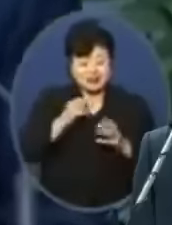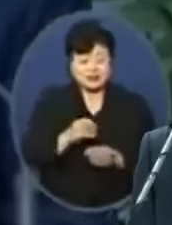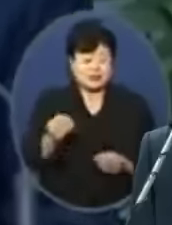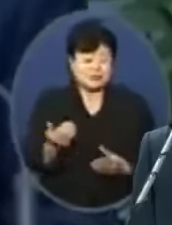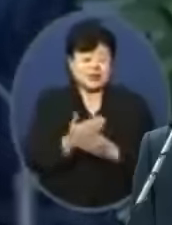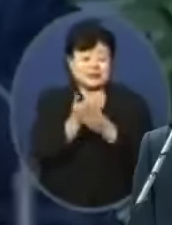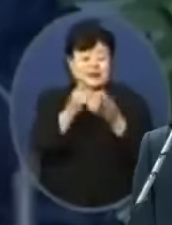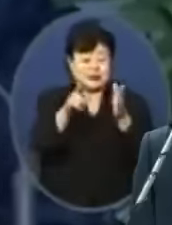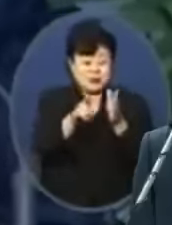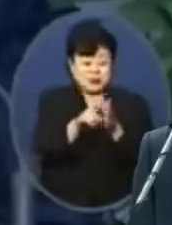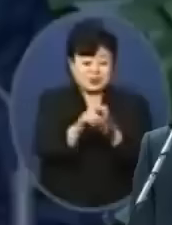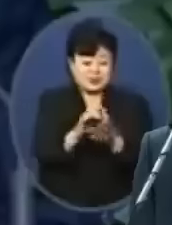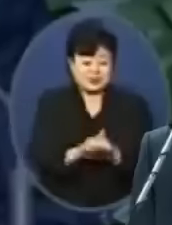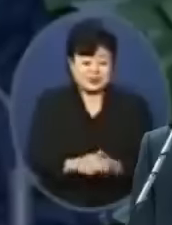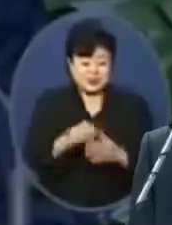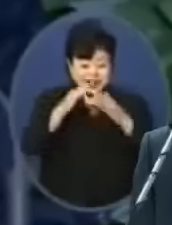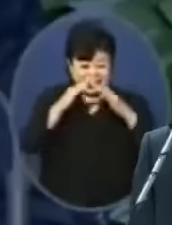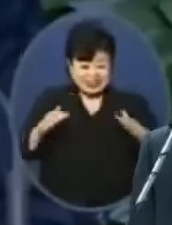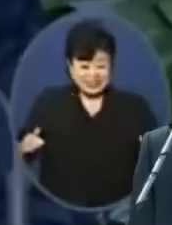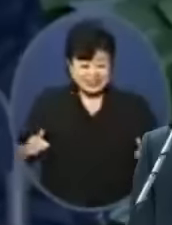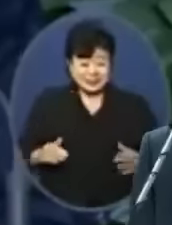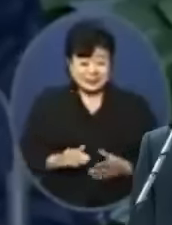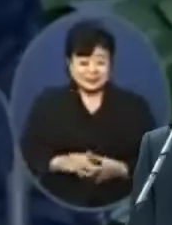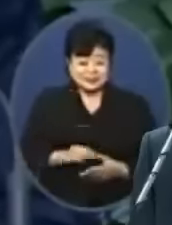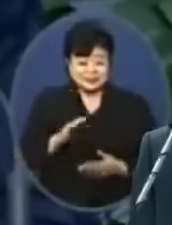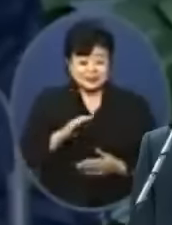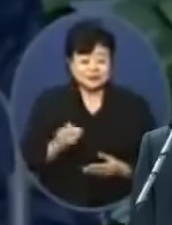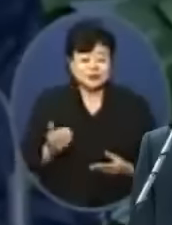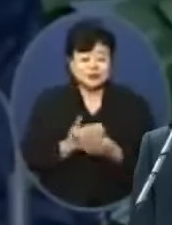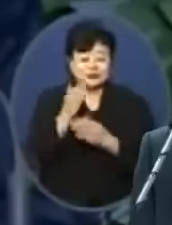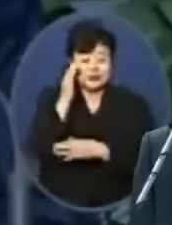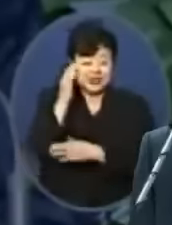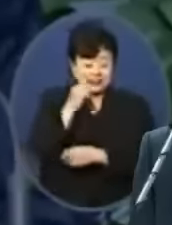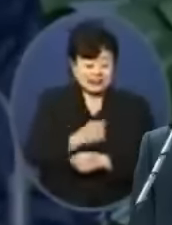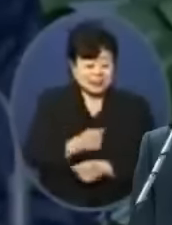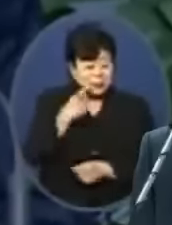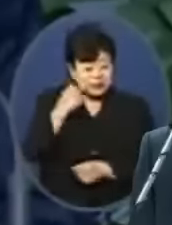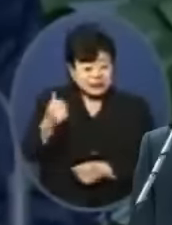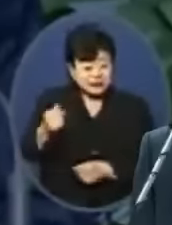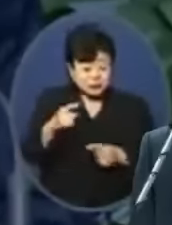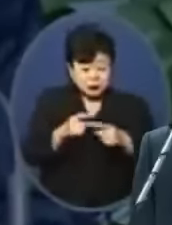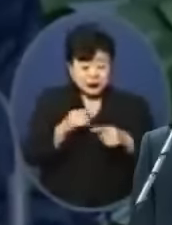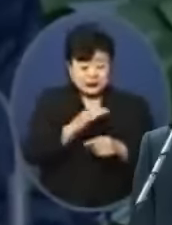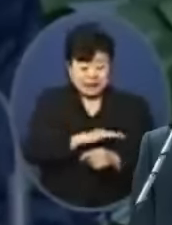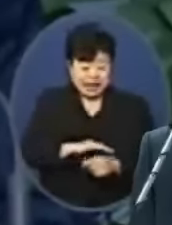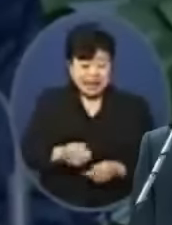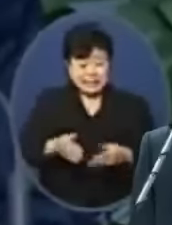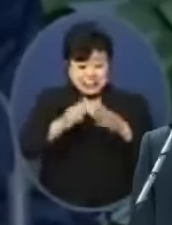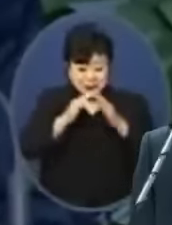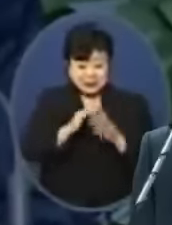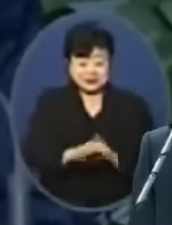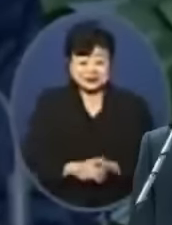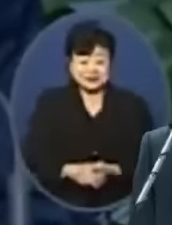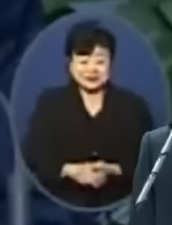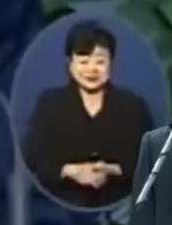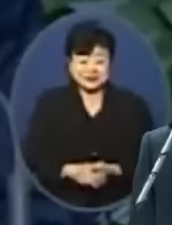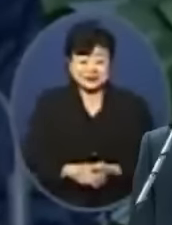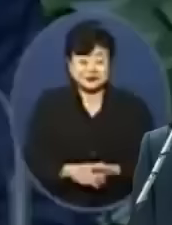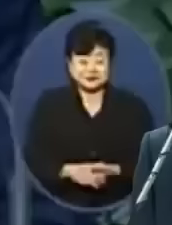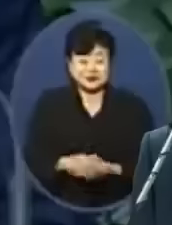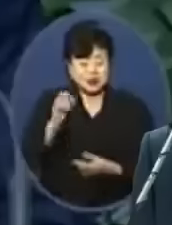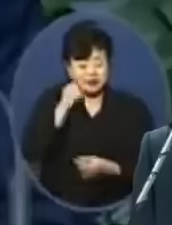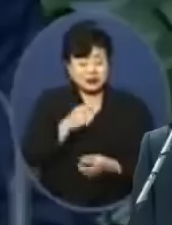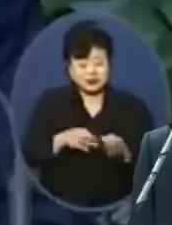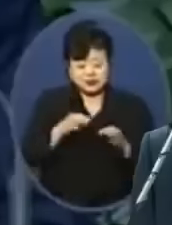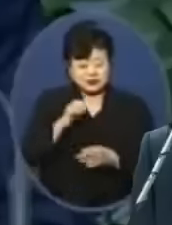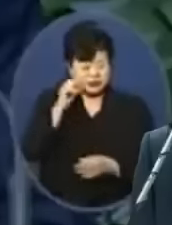부흥을 만들 때 대전에 가서 부흥회를 했는데 그 목사님이 교회를 잘 지었어요. 그때 어려운